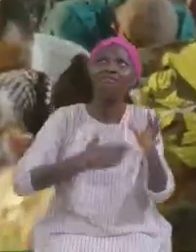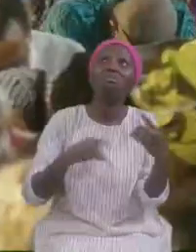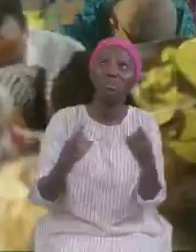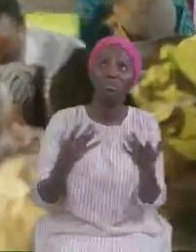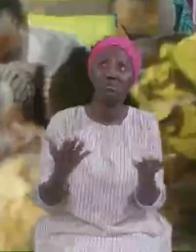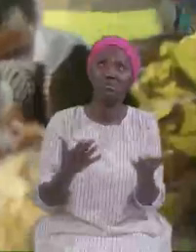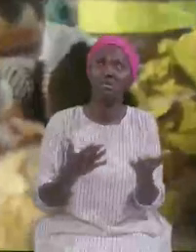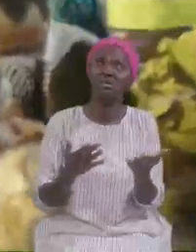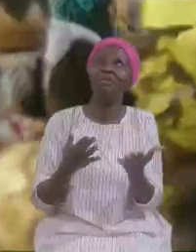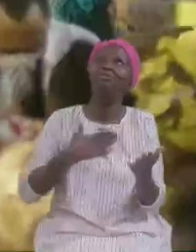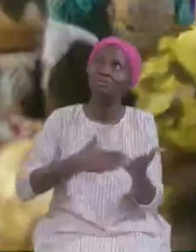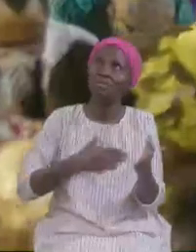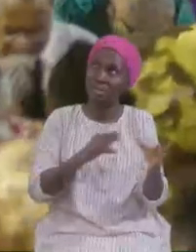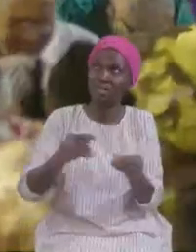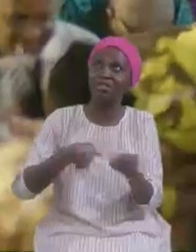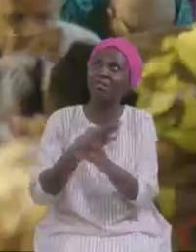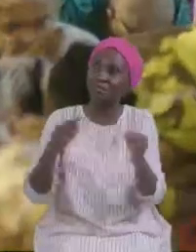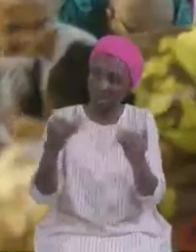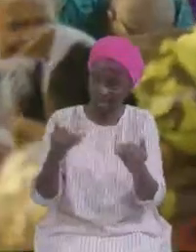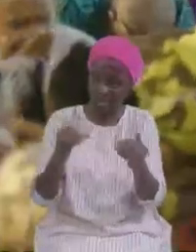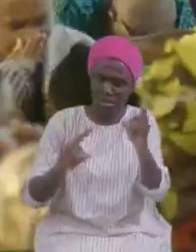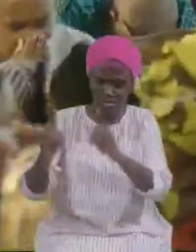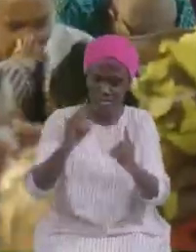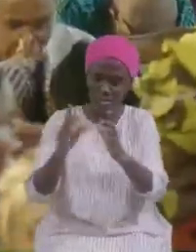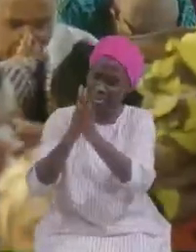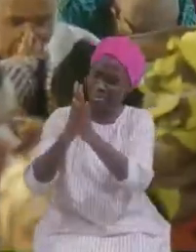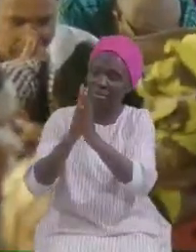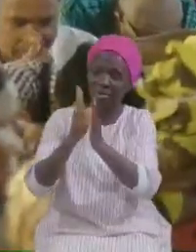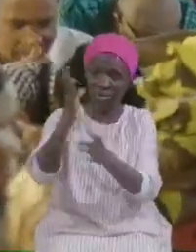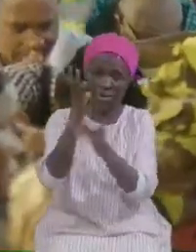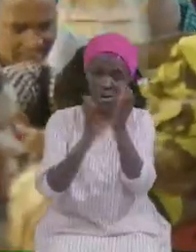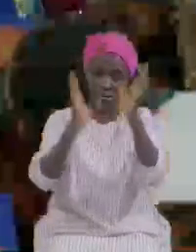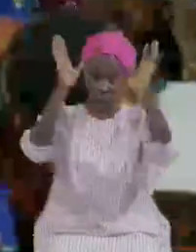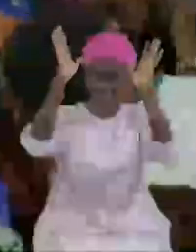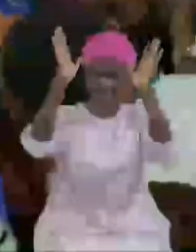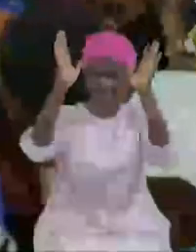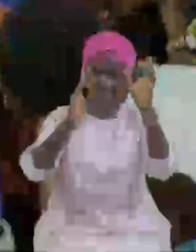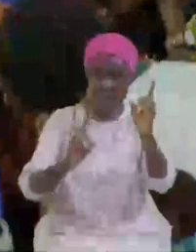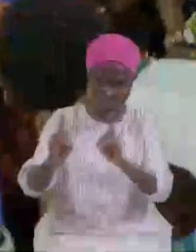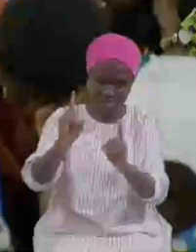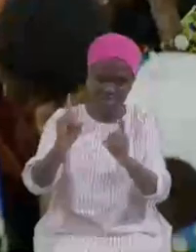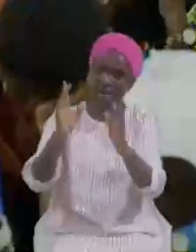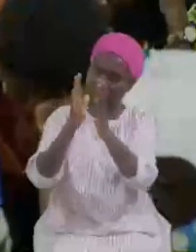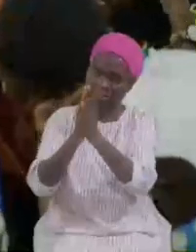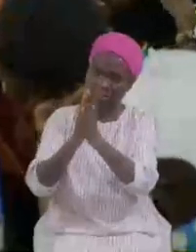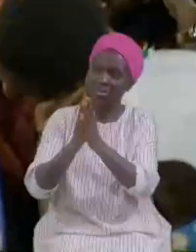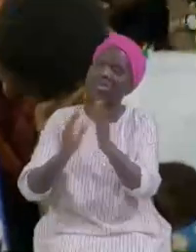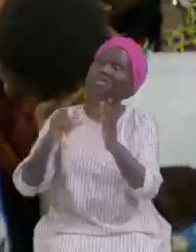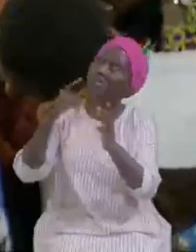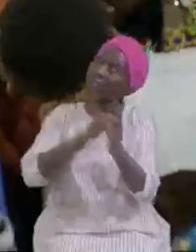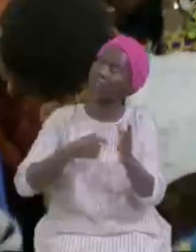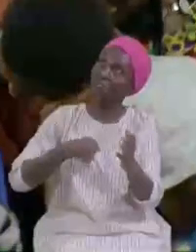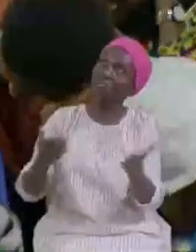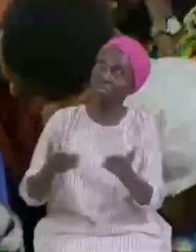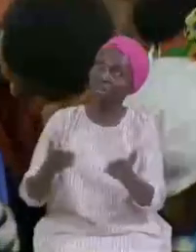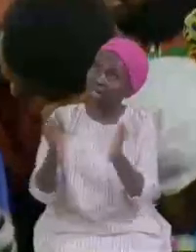mes péchés. Affranchis-moi, Seigneur. N'importe où tu lèves simplement la main et mets-toi debout pour dire, Seigneur, je suis là.